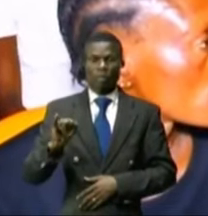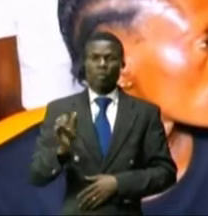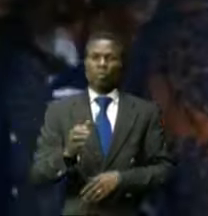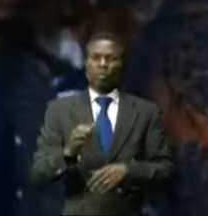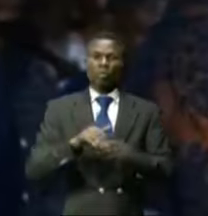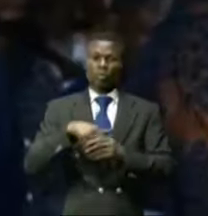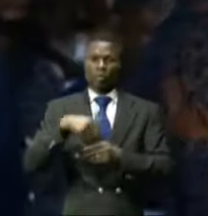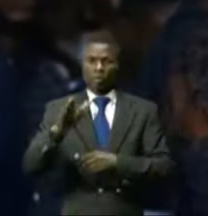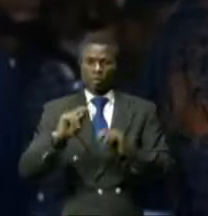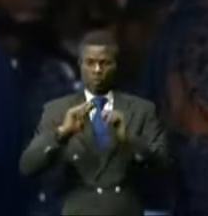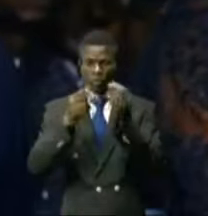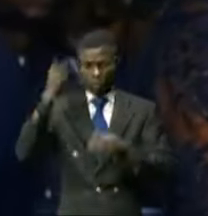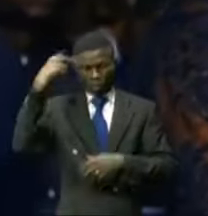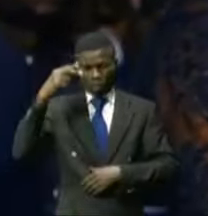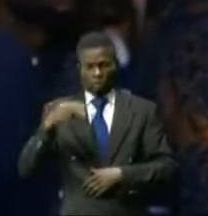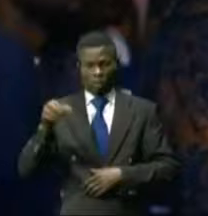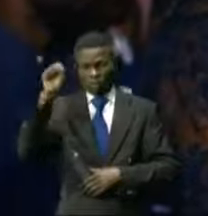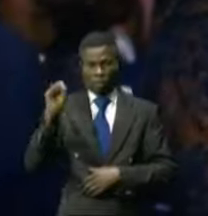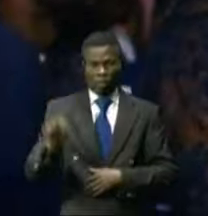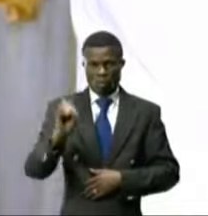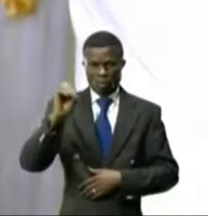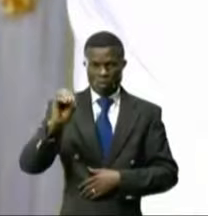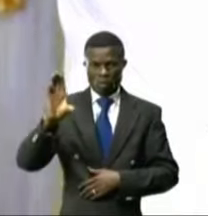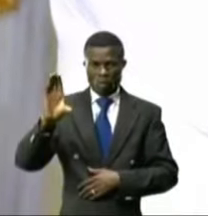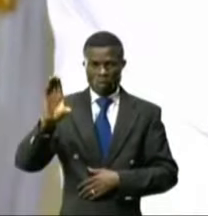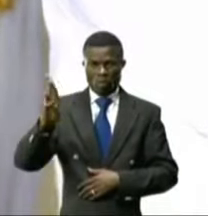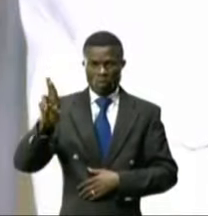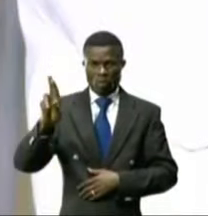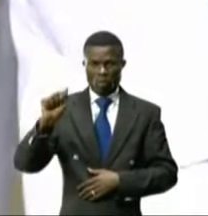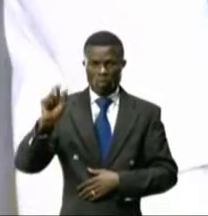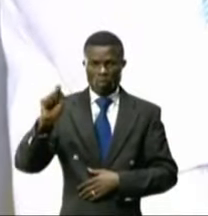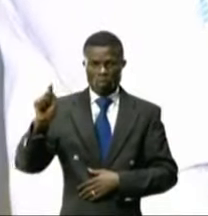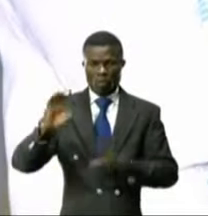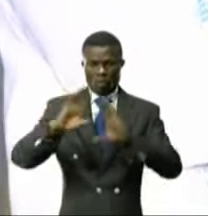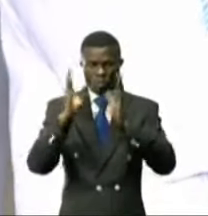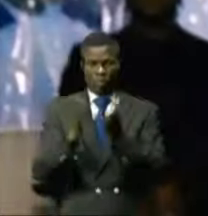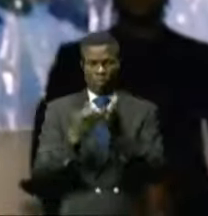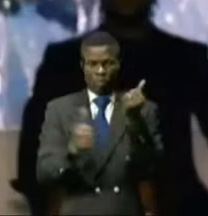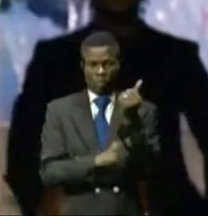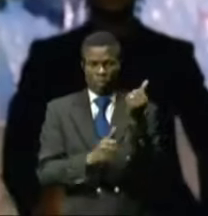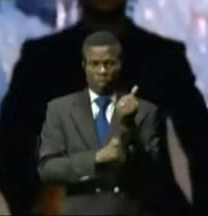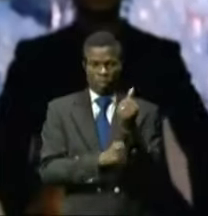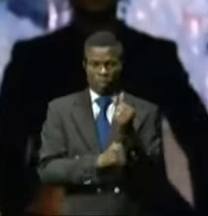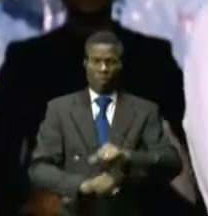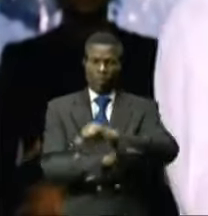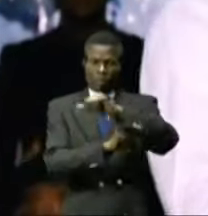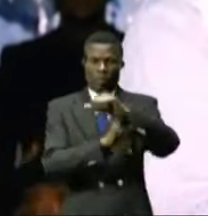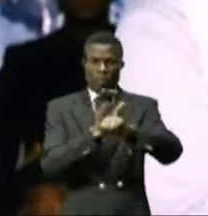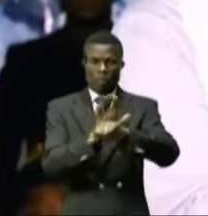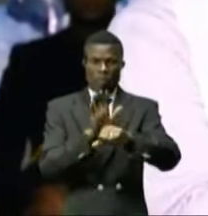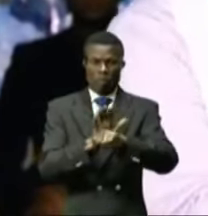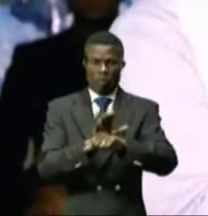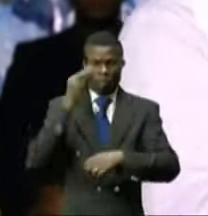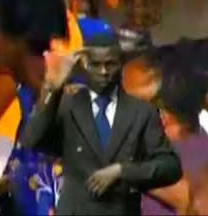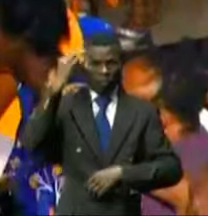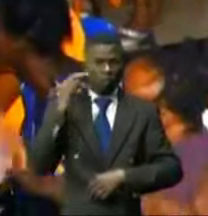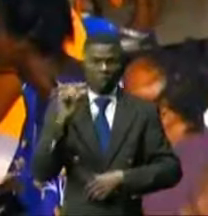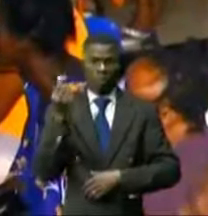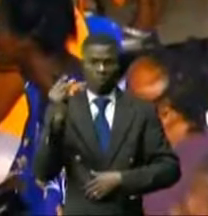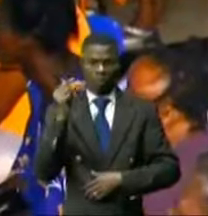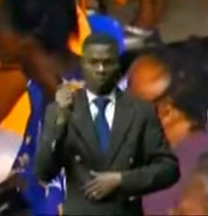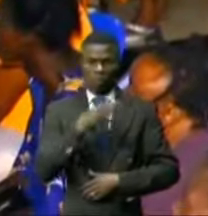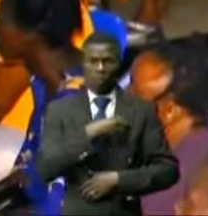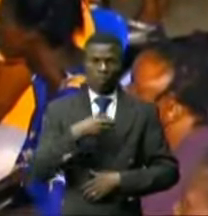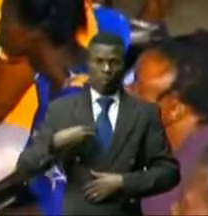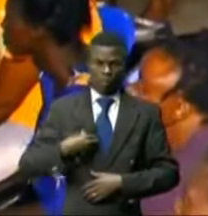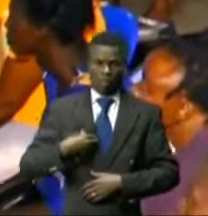cadres de l'UDPS, qui est Socrate Moubengaï, l'assistance a apporté également son soutien au ministre des Mines,